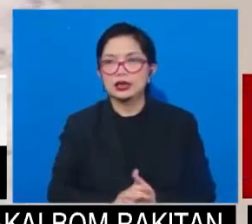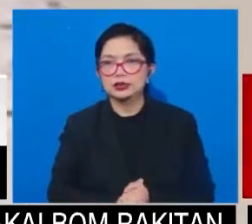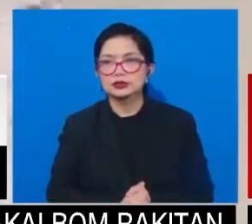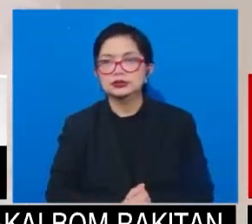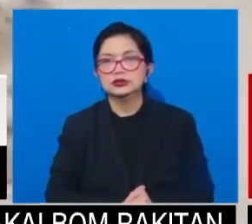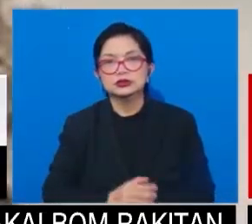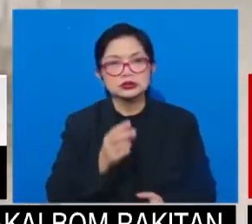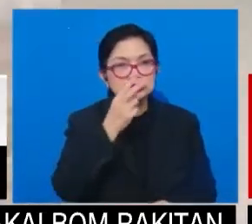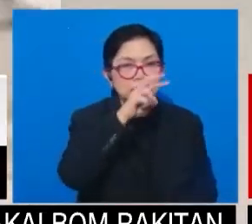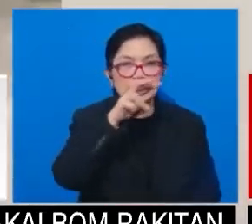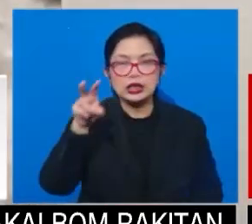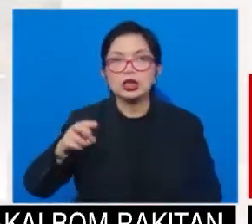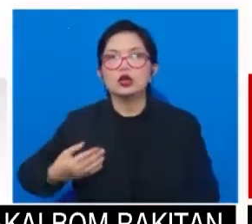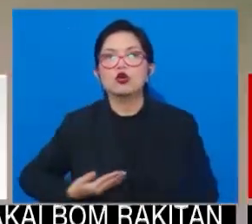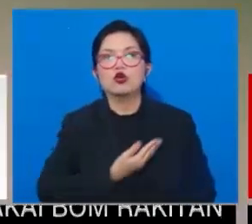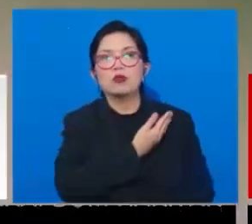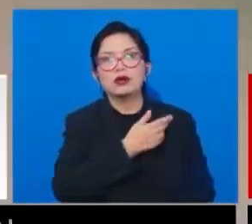korban.